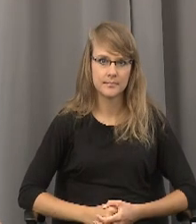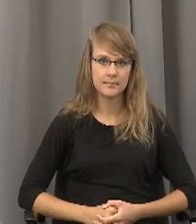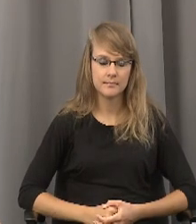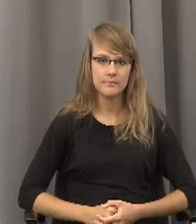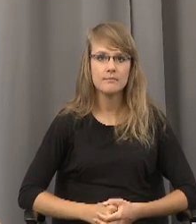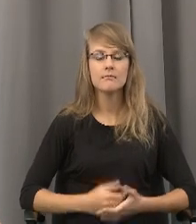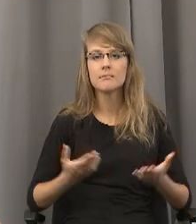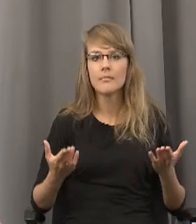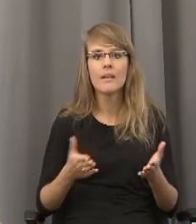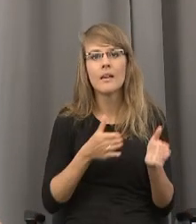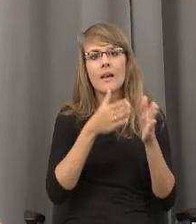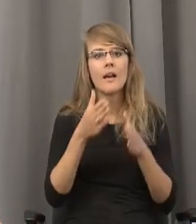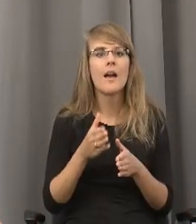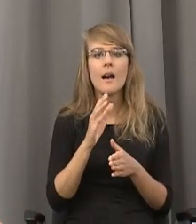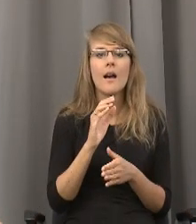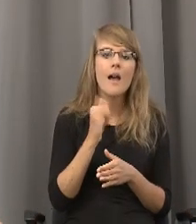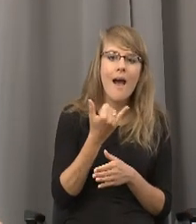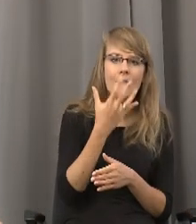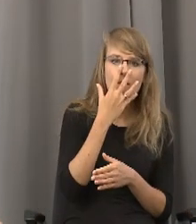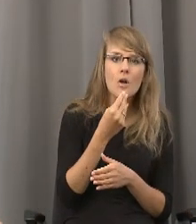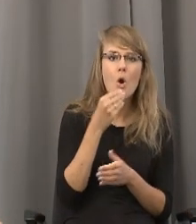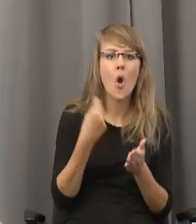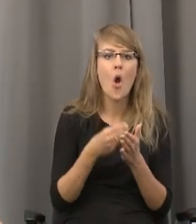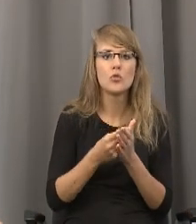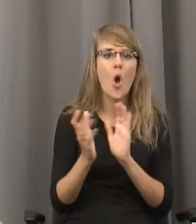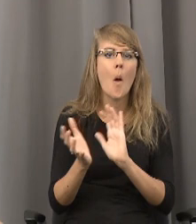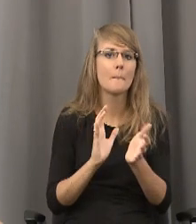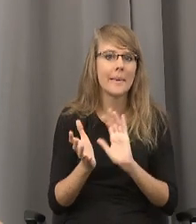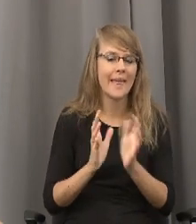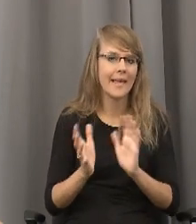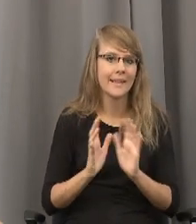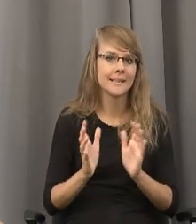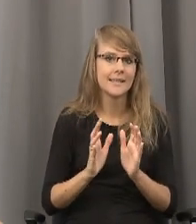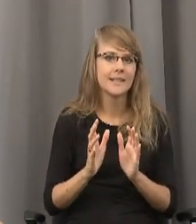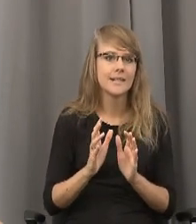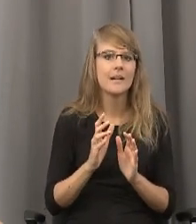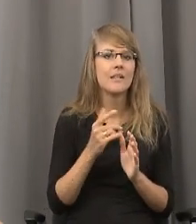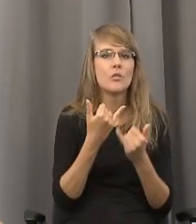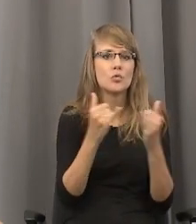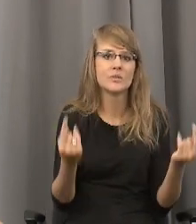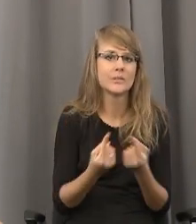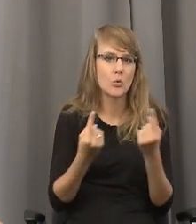A jak wyglądają koszty opieki w poszczególnych tych